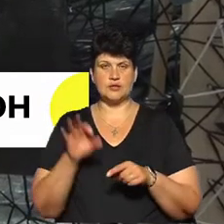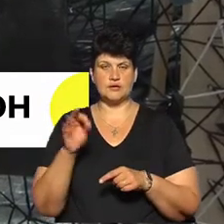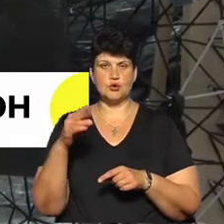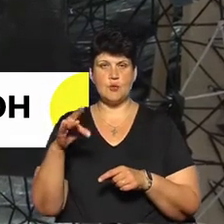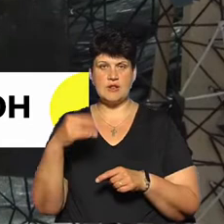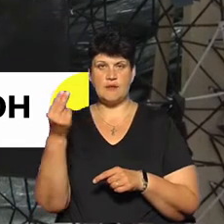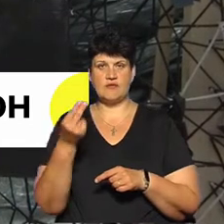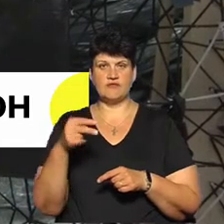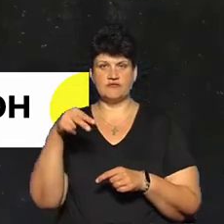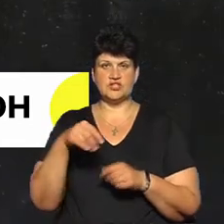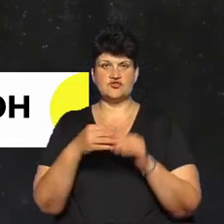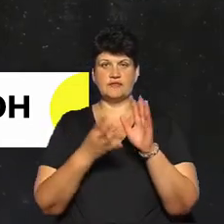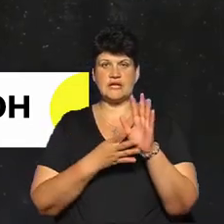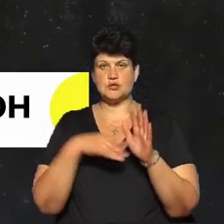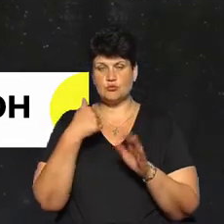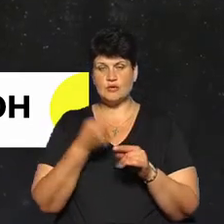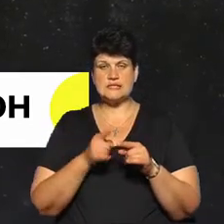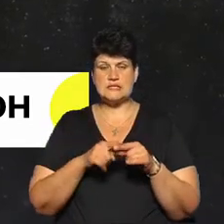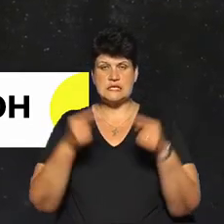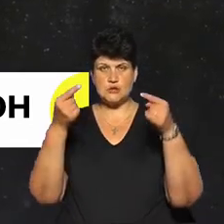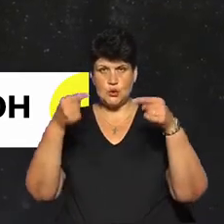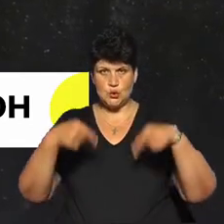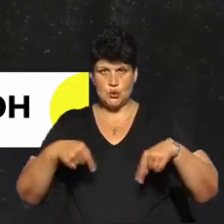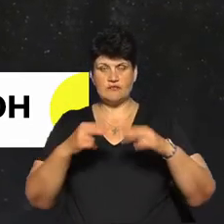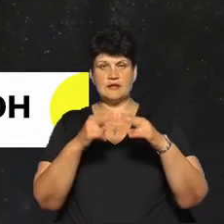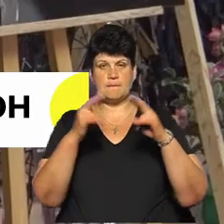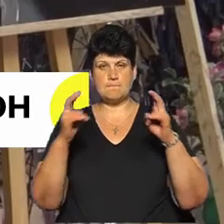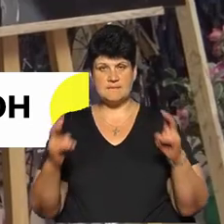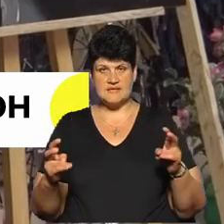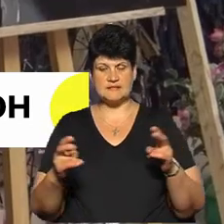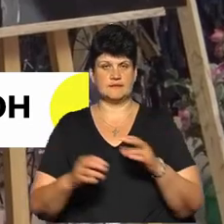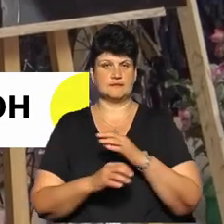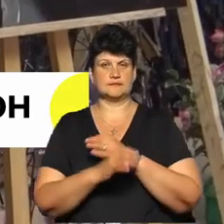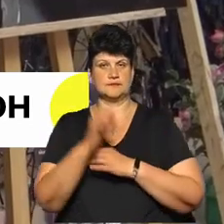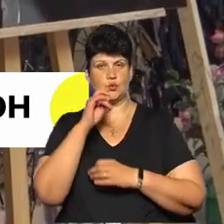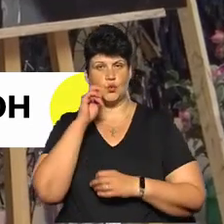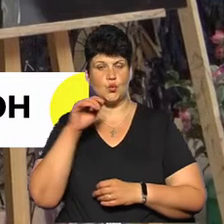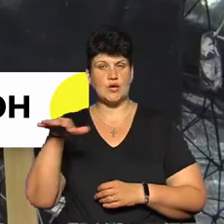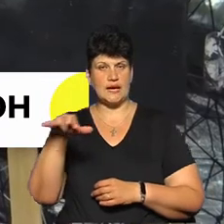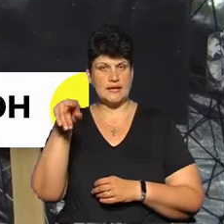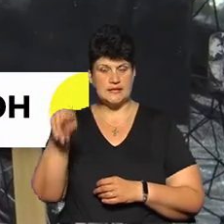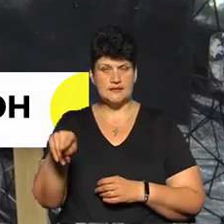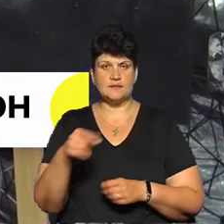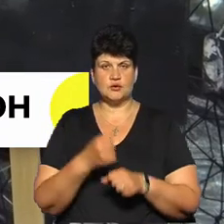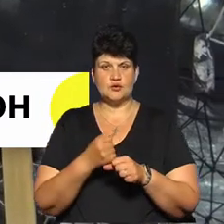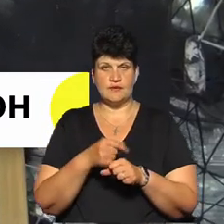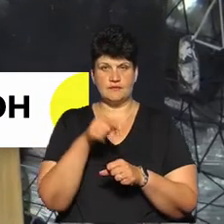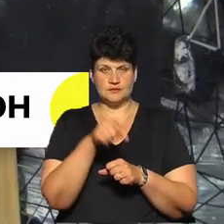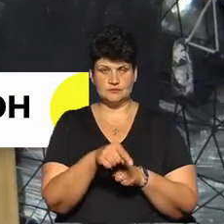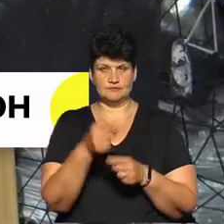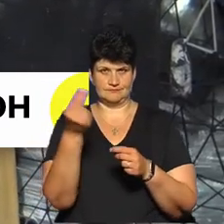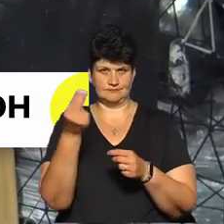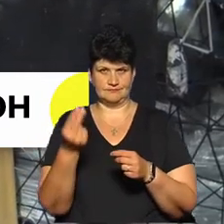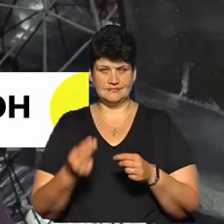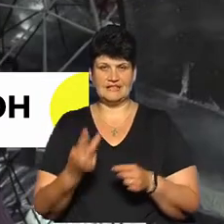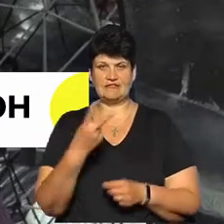намалював у 2019-му. Це зруйнований міст у східній частині України. Над картиною художник працював 2 роки, розповідає керівник обласного